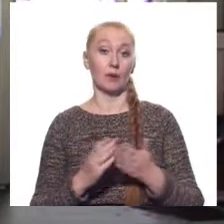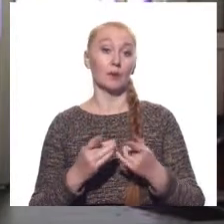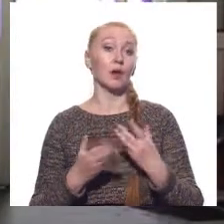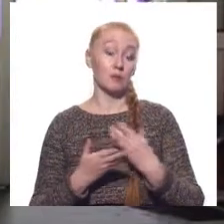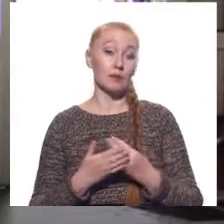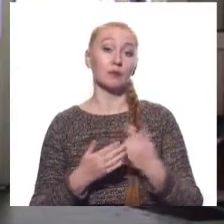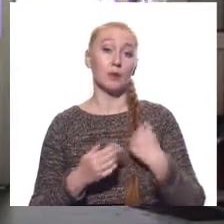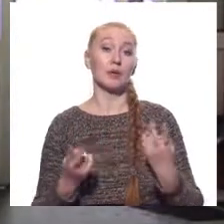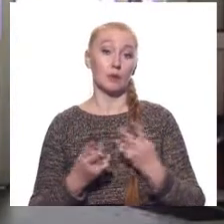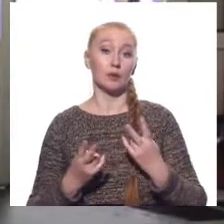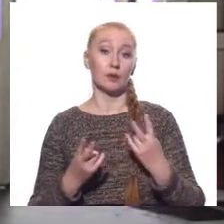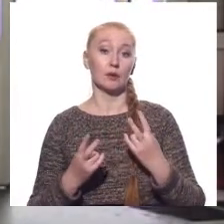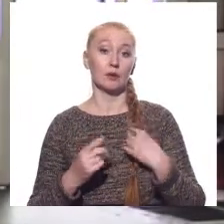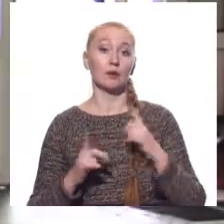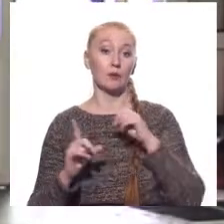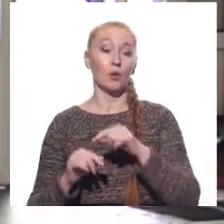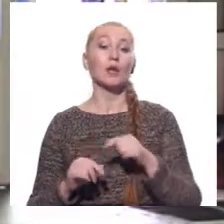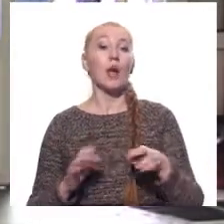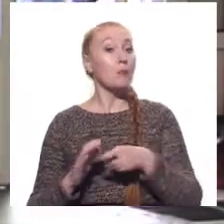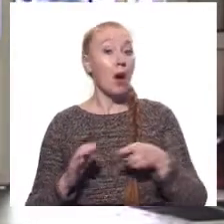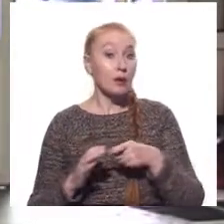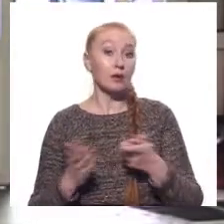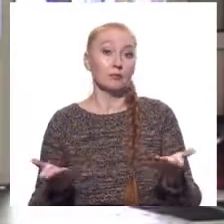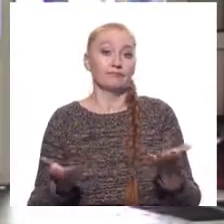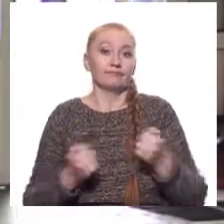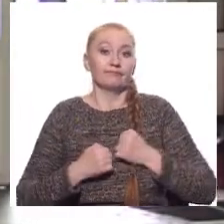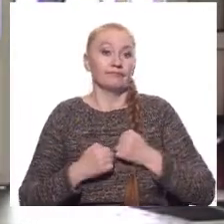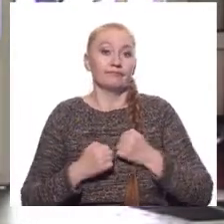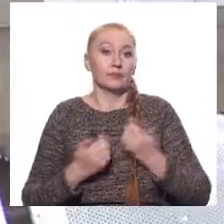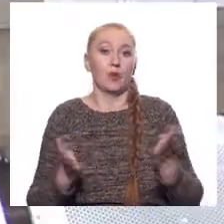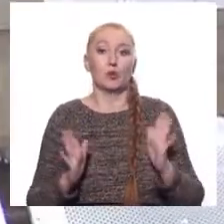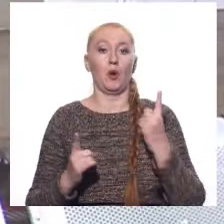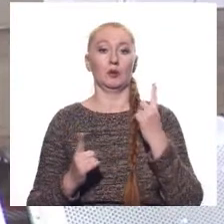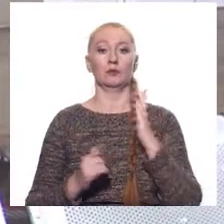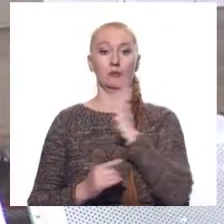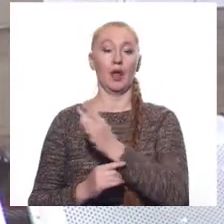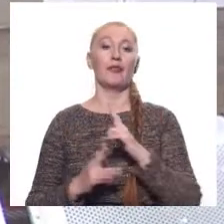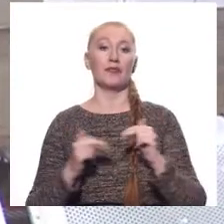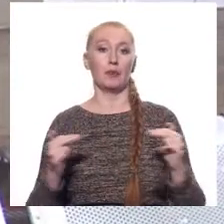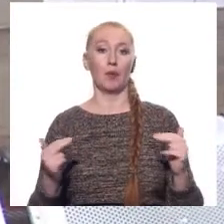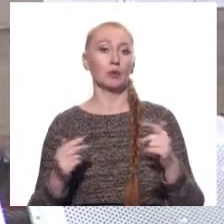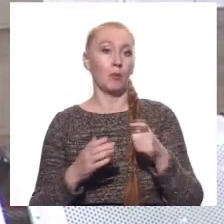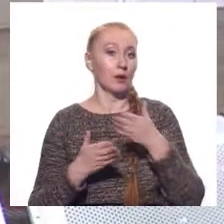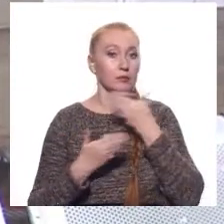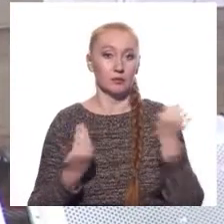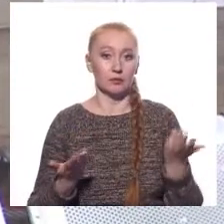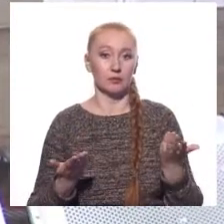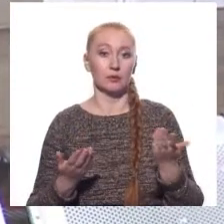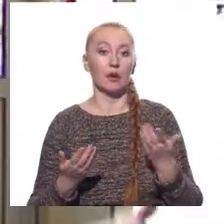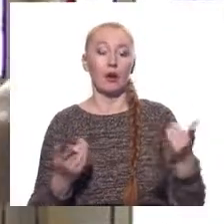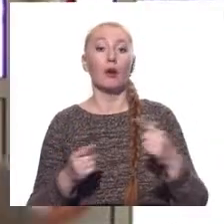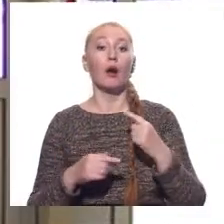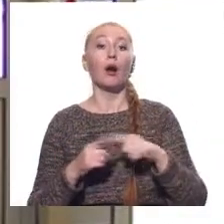сімейним обставинам мені потрібен город Марганець, але тільки у Дніпропетровськ. І ось на цій неділі мені потрібно, а